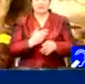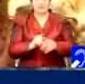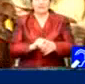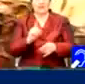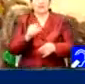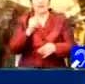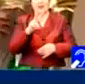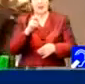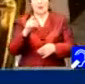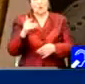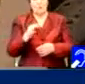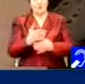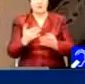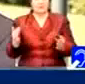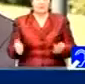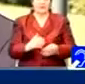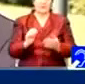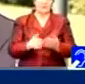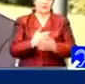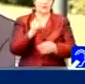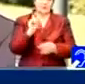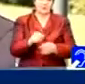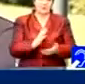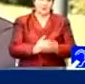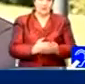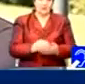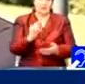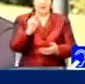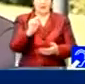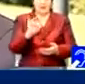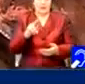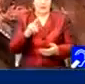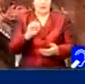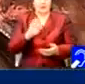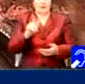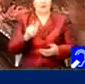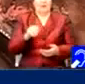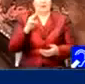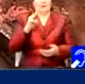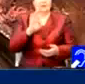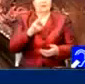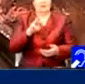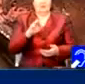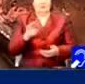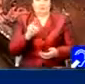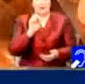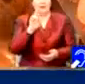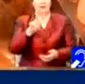nu doar. Am venit cu 3 produse noi. Deci acesta este chipsuri din topinambur, asta sunt chipsurile din